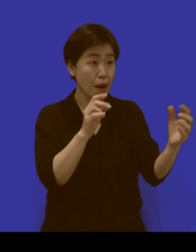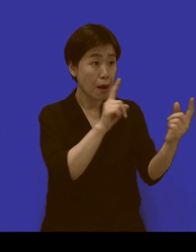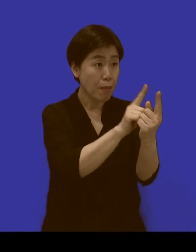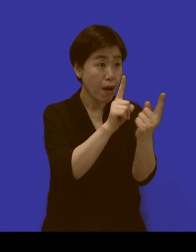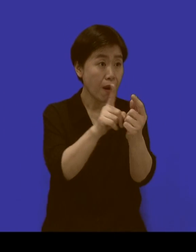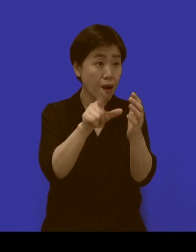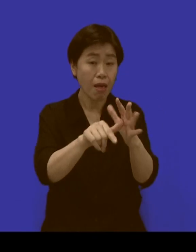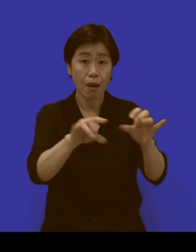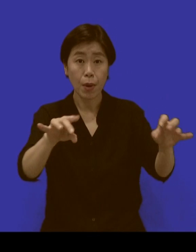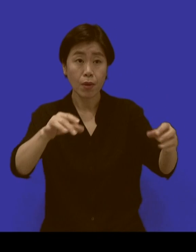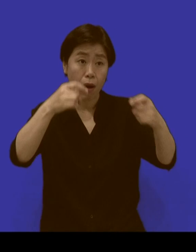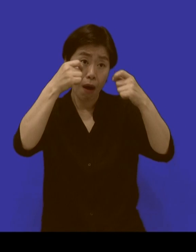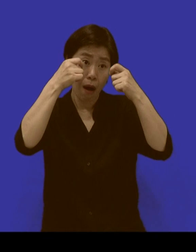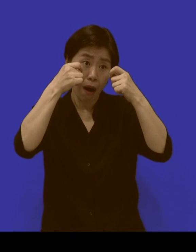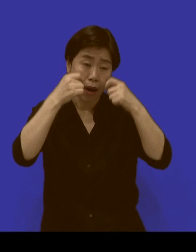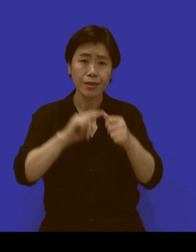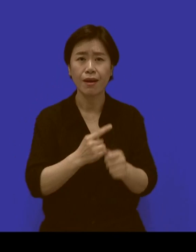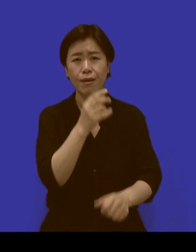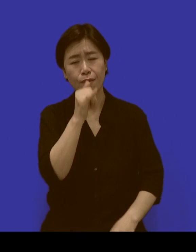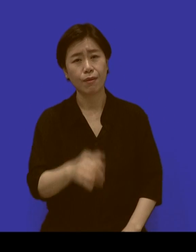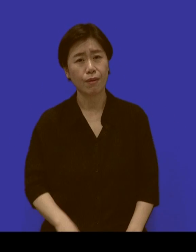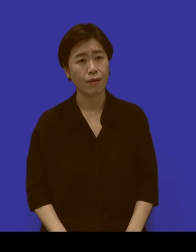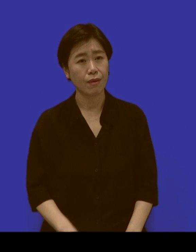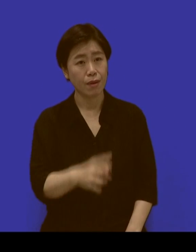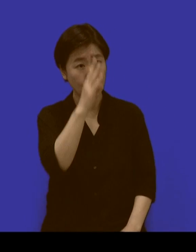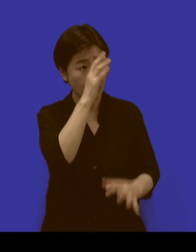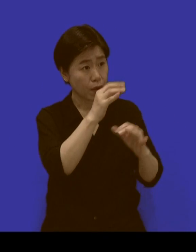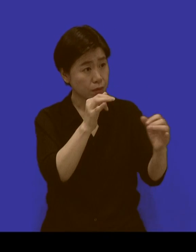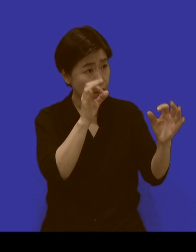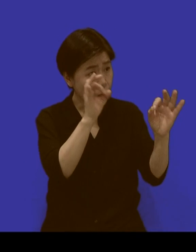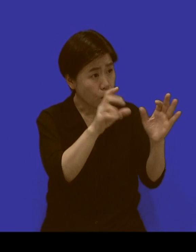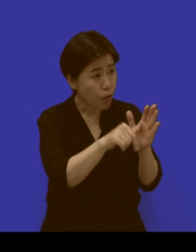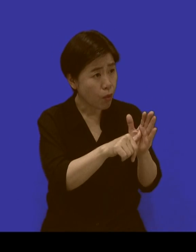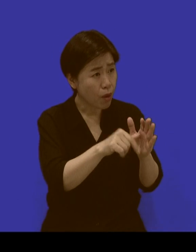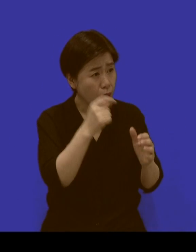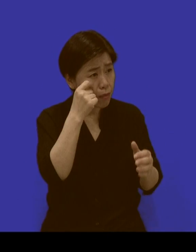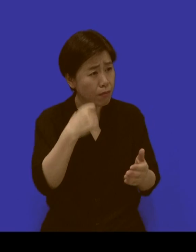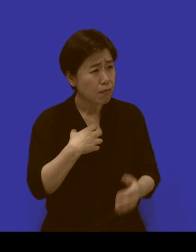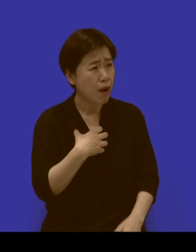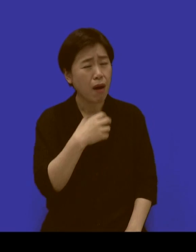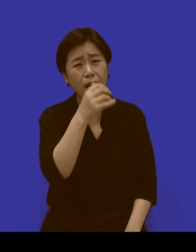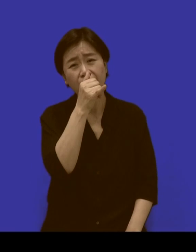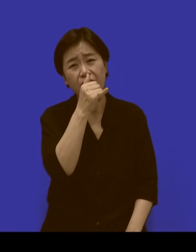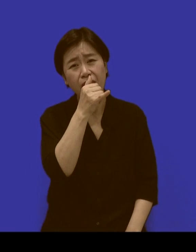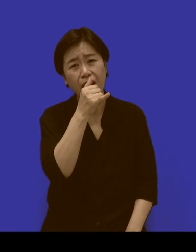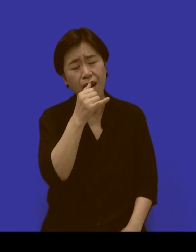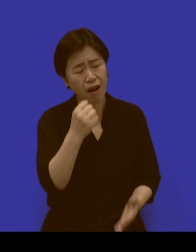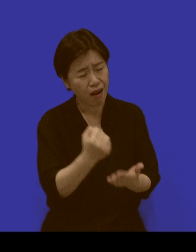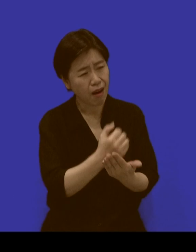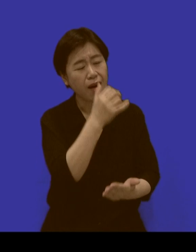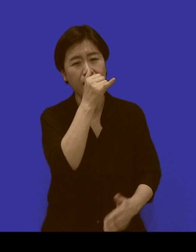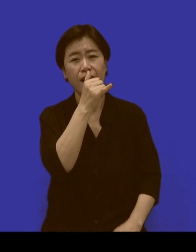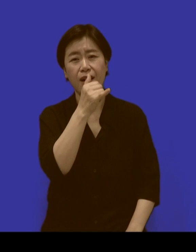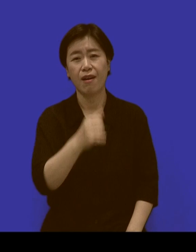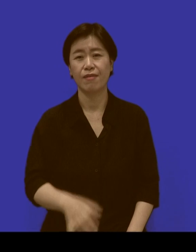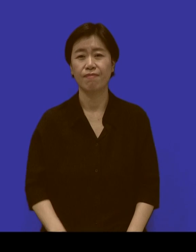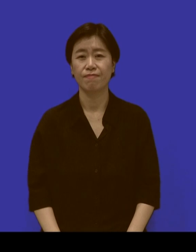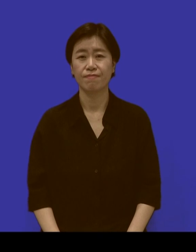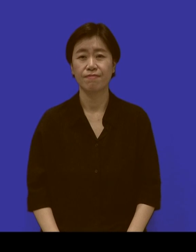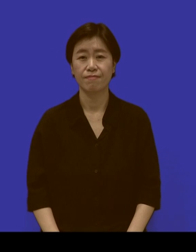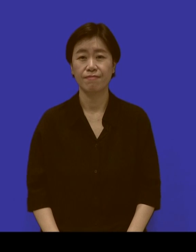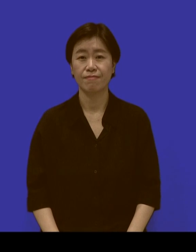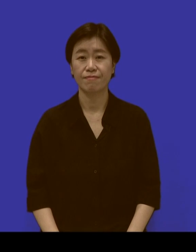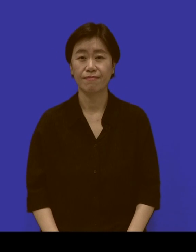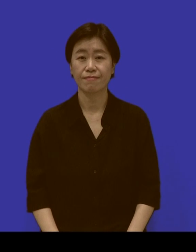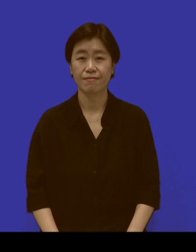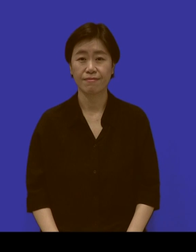계속 눈물이 고이는 거예요. 네. 이분이 너무 안쓰럽고 너무 안 됐고 그리고 그리고 또 의사 선생님들에게